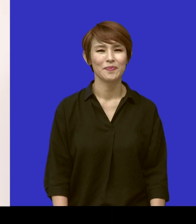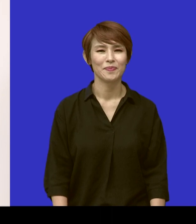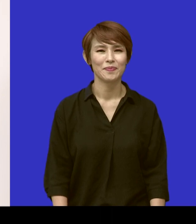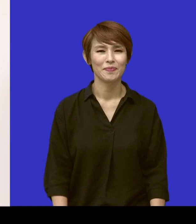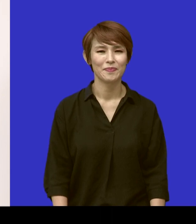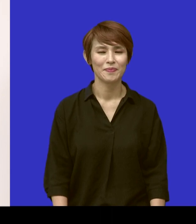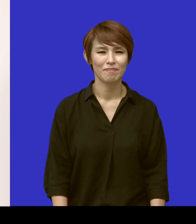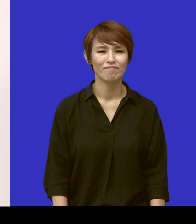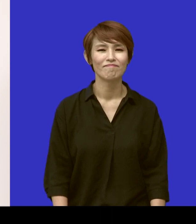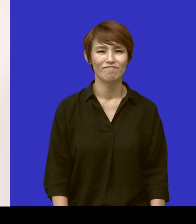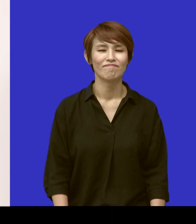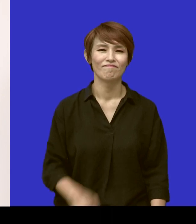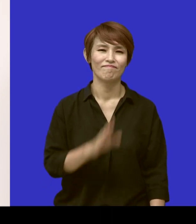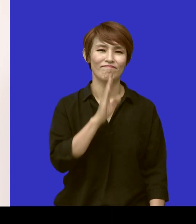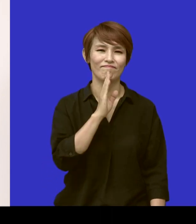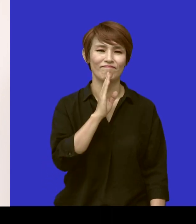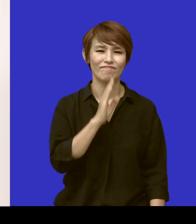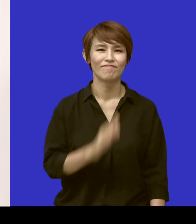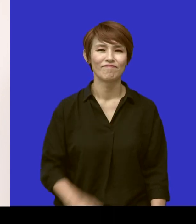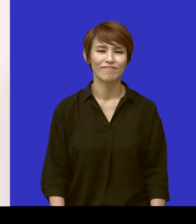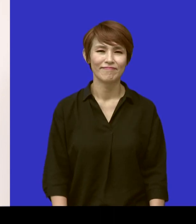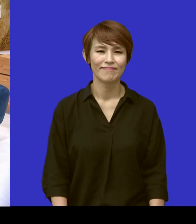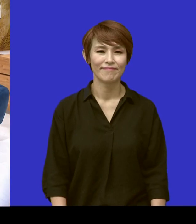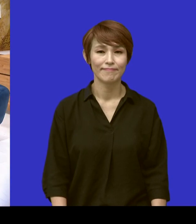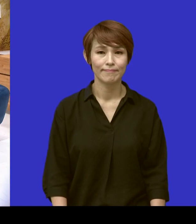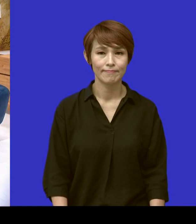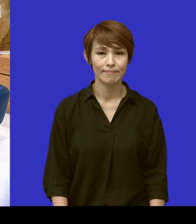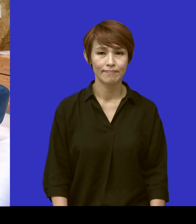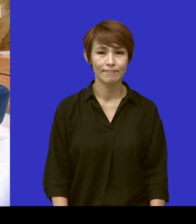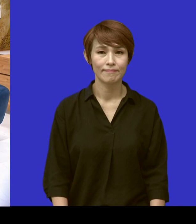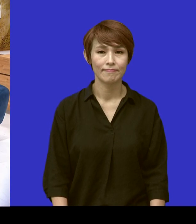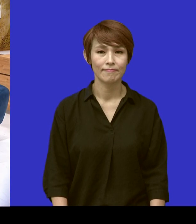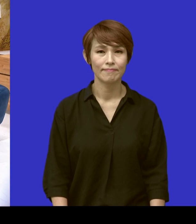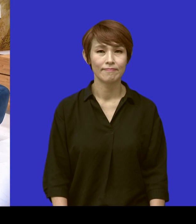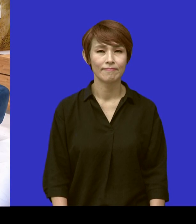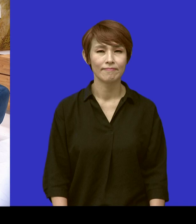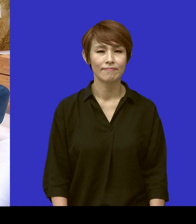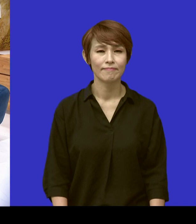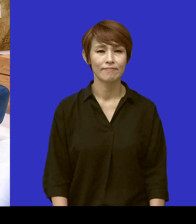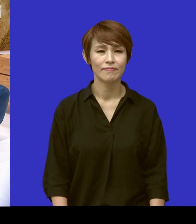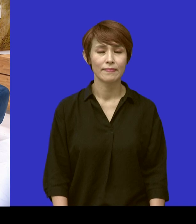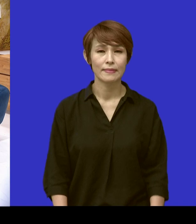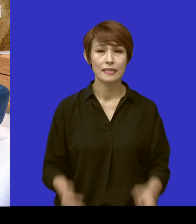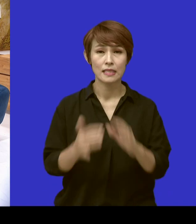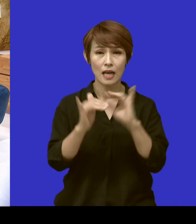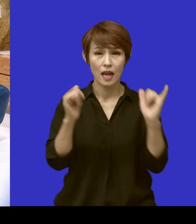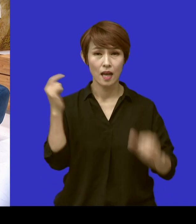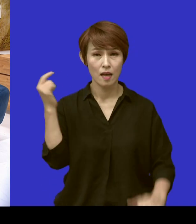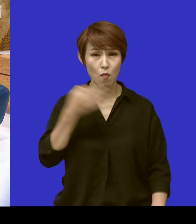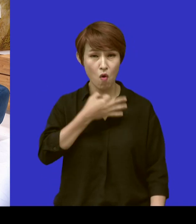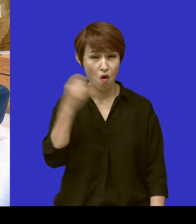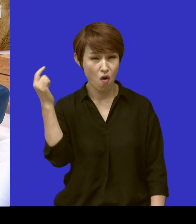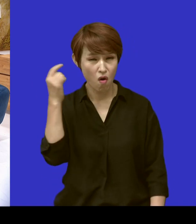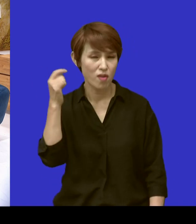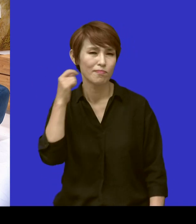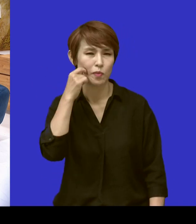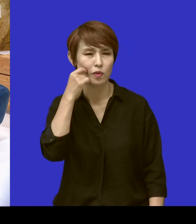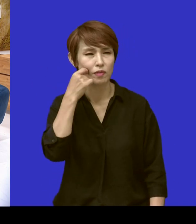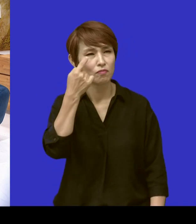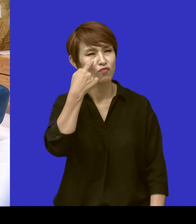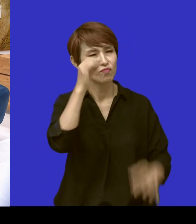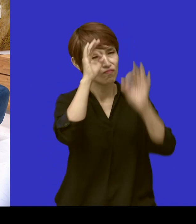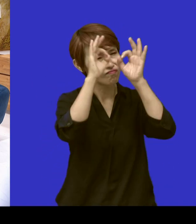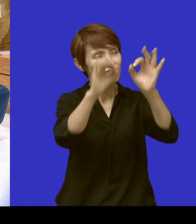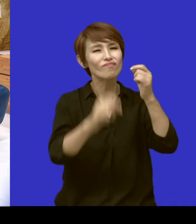네. 그러면요. 그러니까 우리 사람의 목소리는 들을 수 없고 사람의 모습은 볼 수